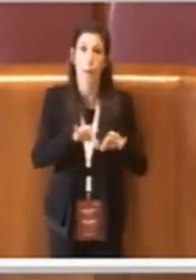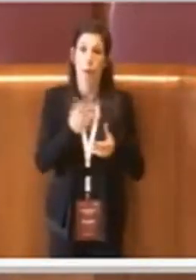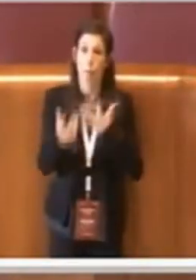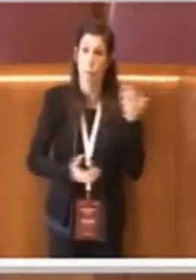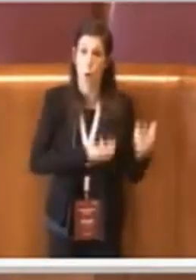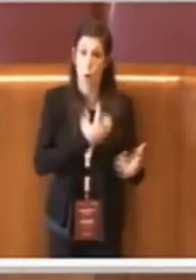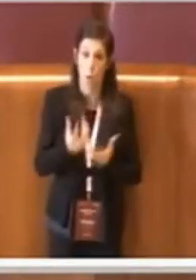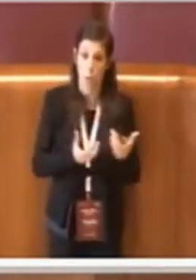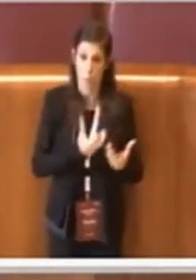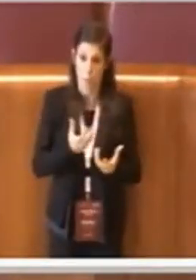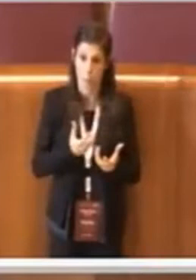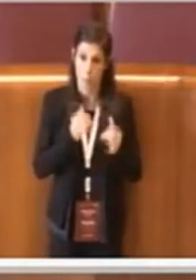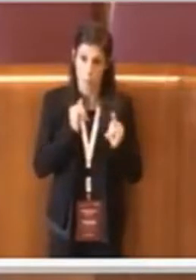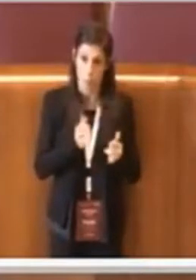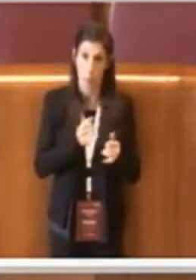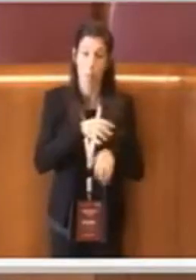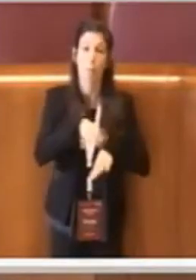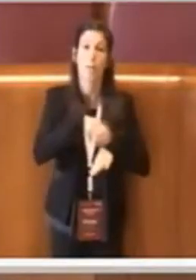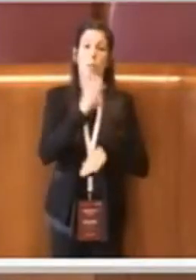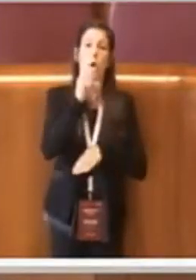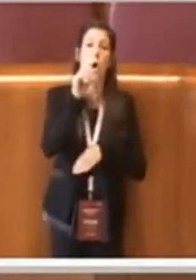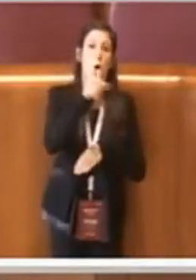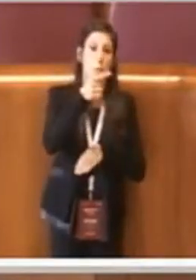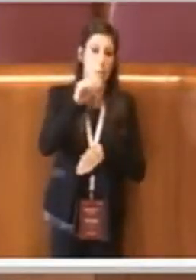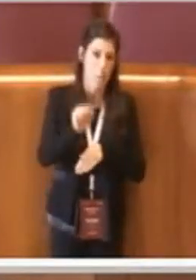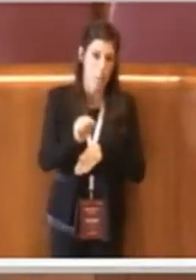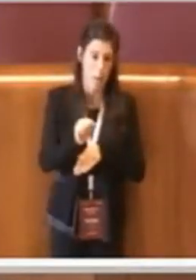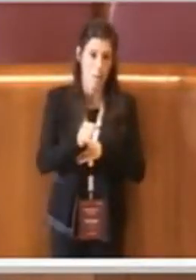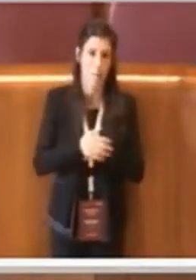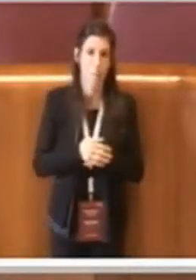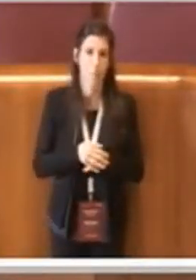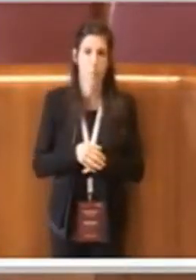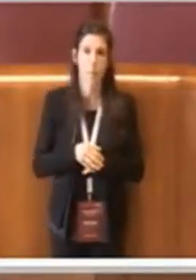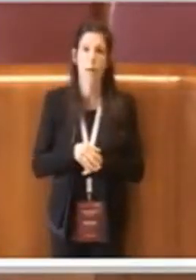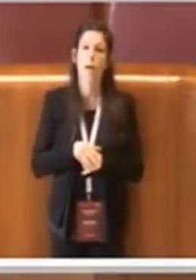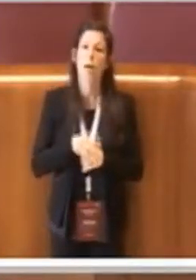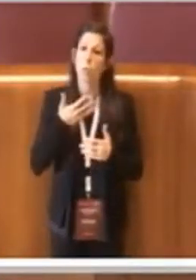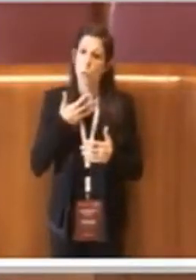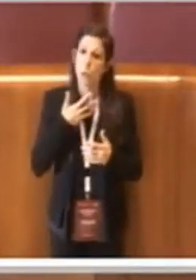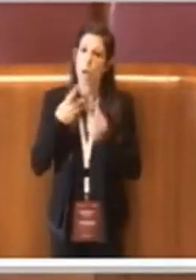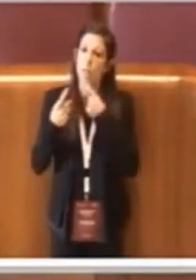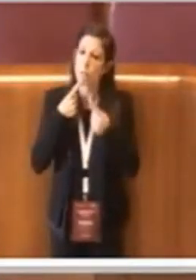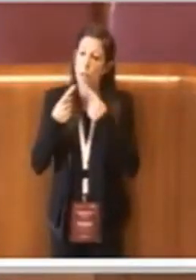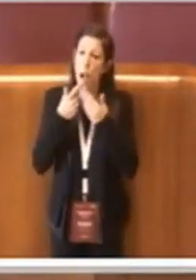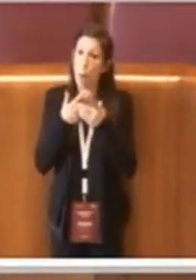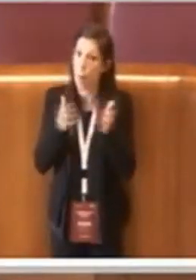C'è un'interlocuzione aperta, con il Ministro.